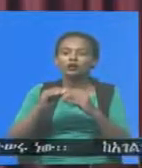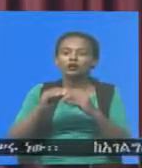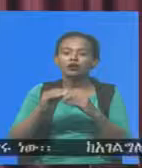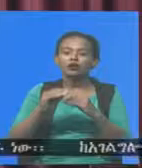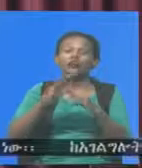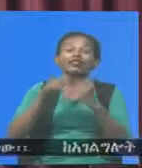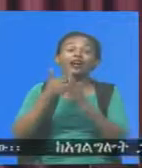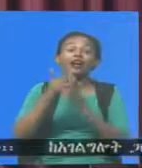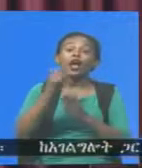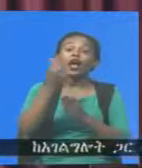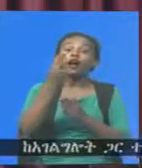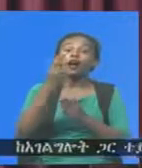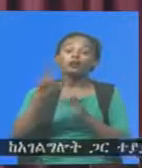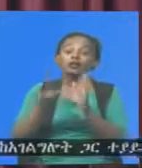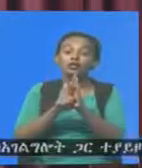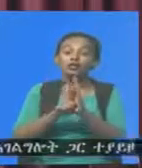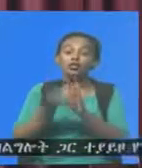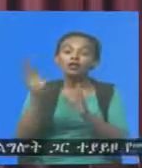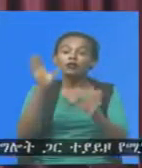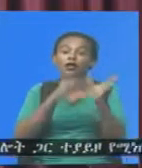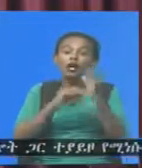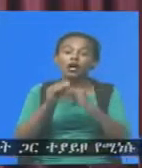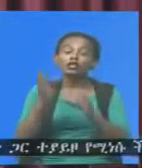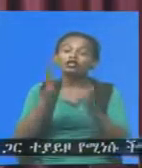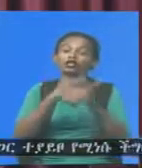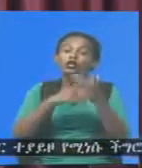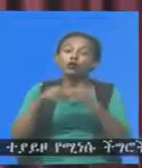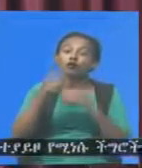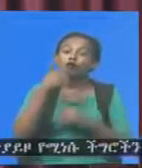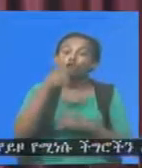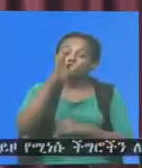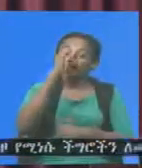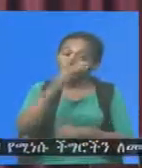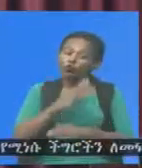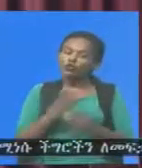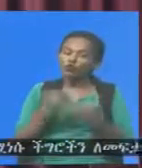ጠቅላይ አቃቢ ህግ መከራከር ይቸገራል ያለባቸው ሰዎች አሉ።